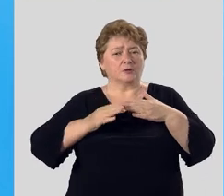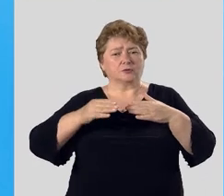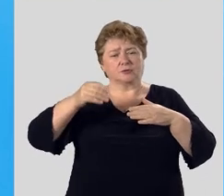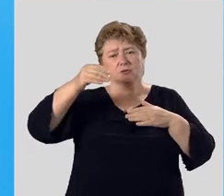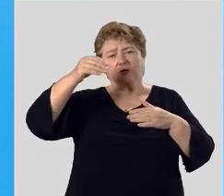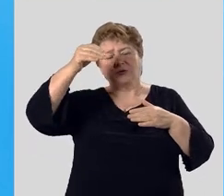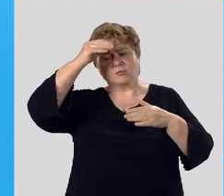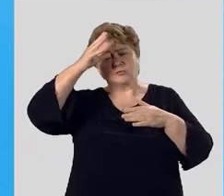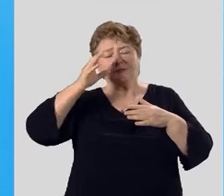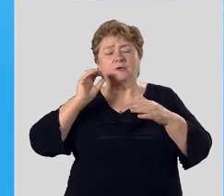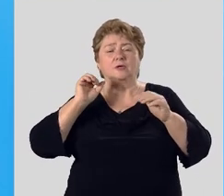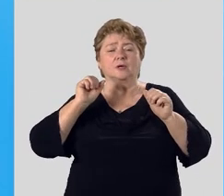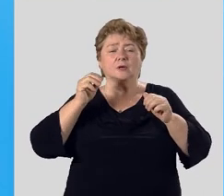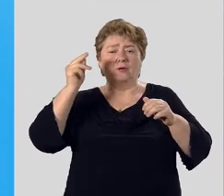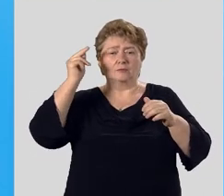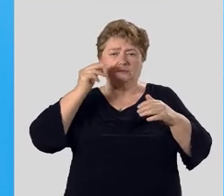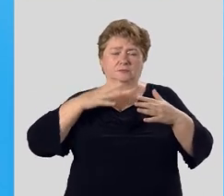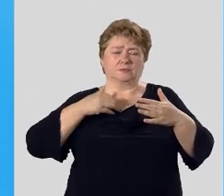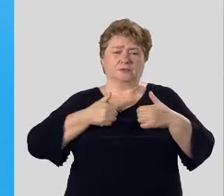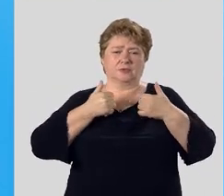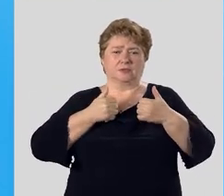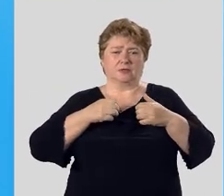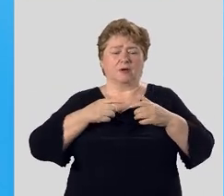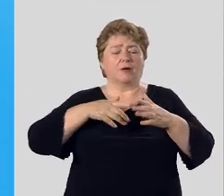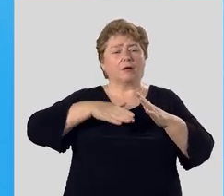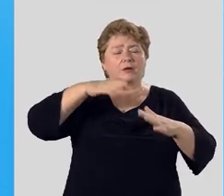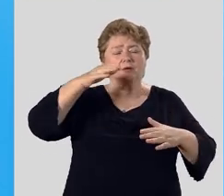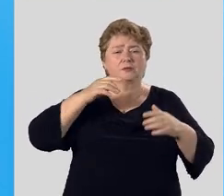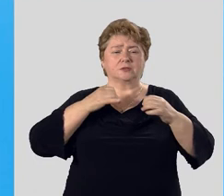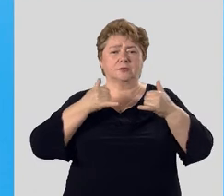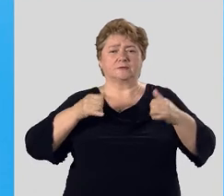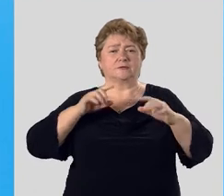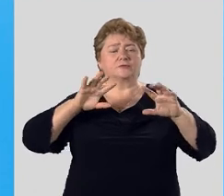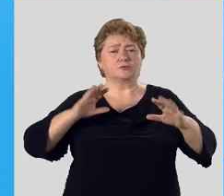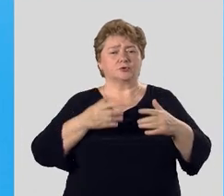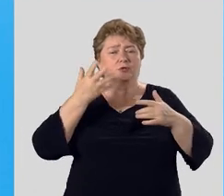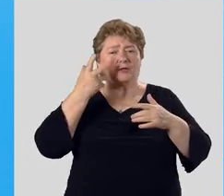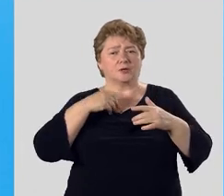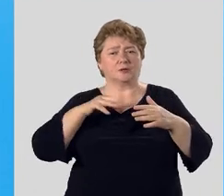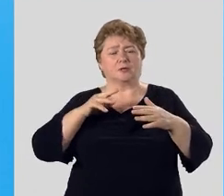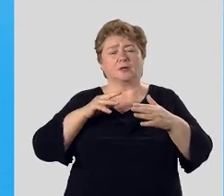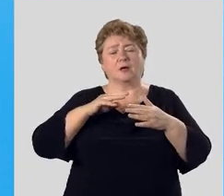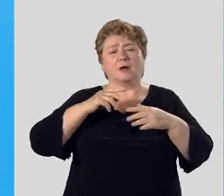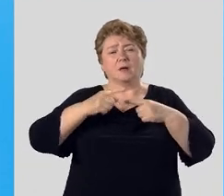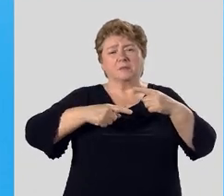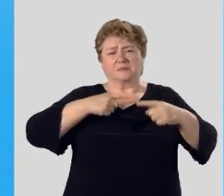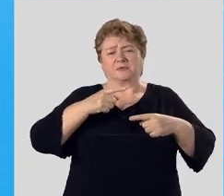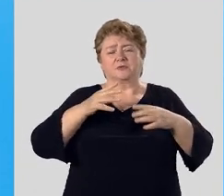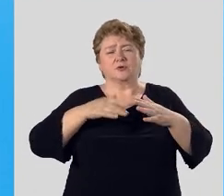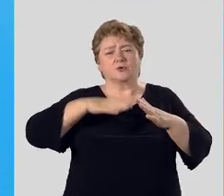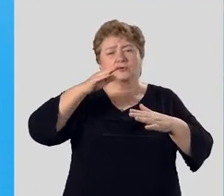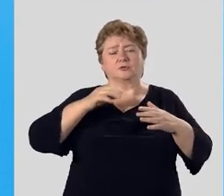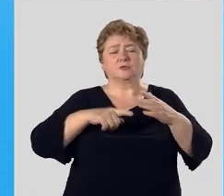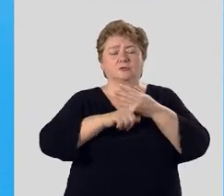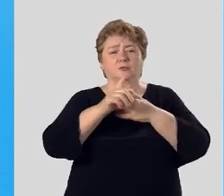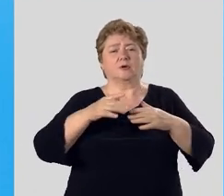умственные способности. Гигантизм развивается только в тех случаях, когда патологический рост наступает в